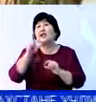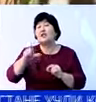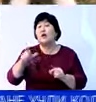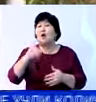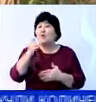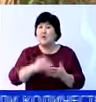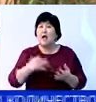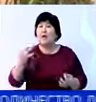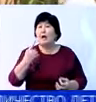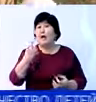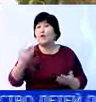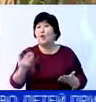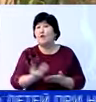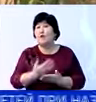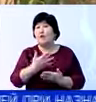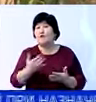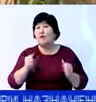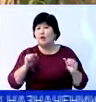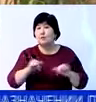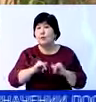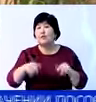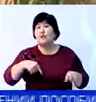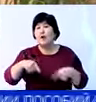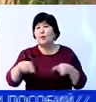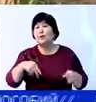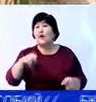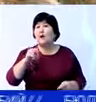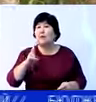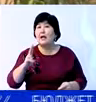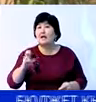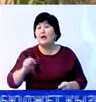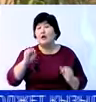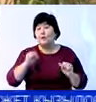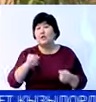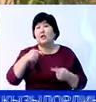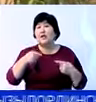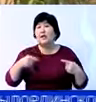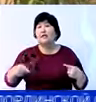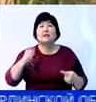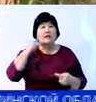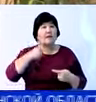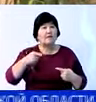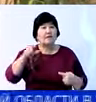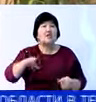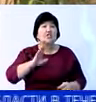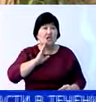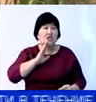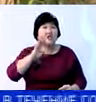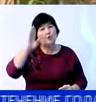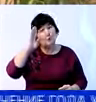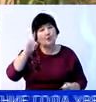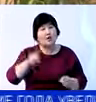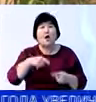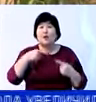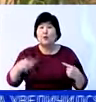Программы интересные. Один новый вид спорта хочет развивать футбол панна, в котором могут играть люди разного возраста, и женщины, и мужчины.